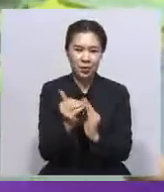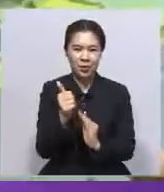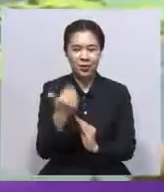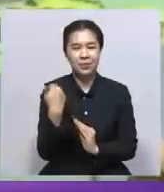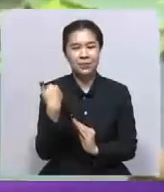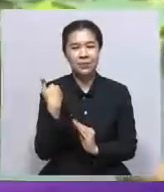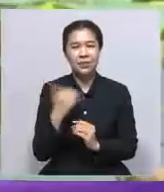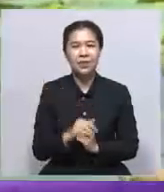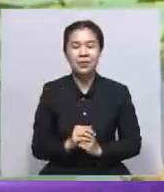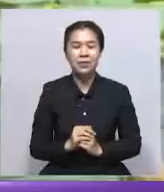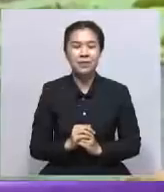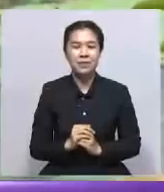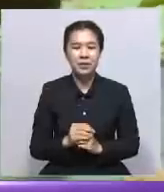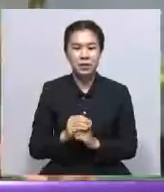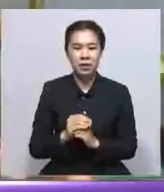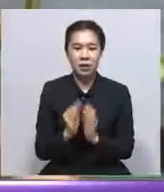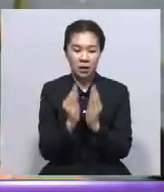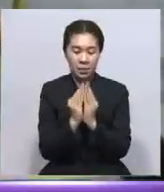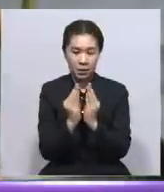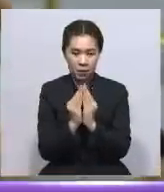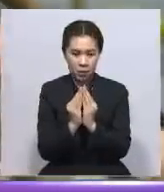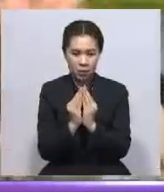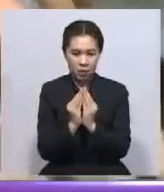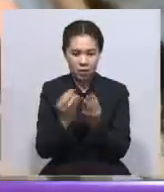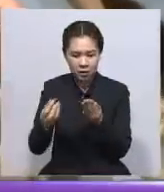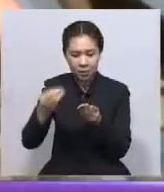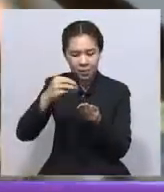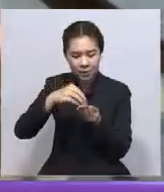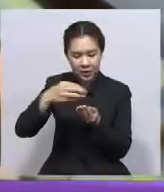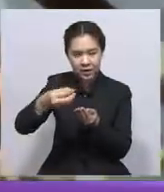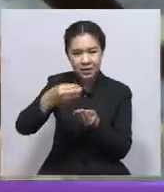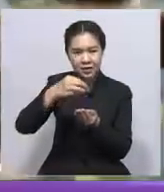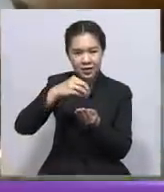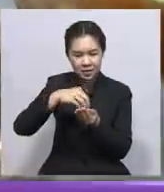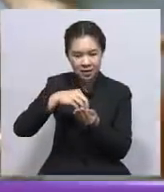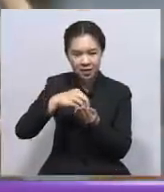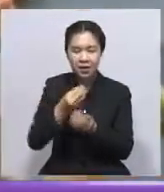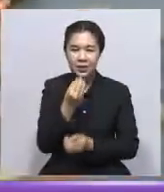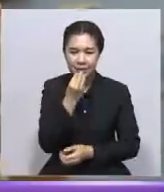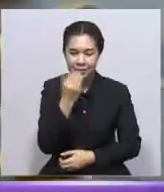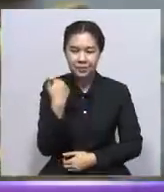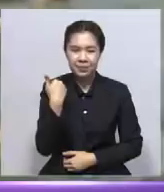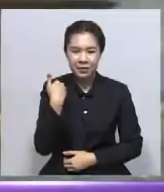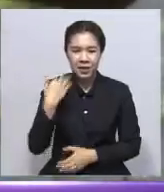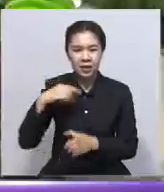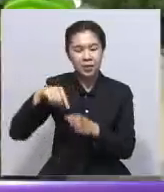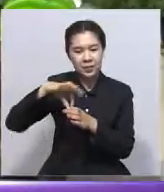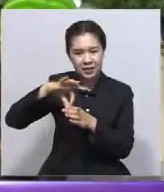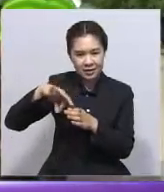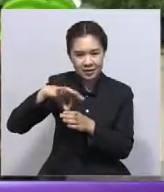ชิมเมี่ยงบัวที่ทำจากมัวหลวงค่ะและชาเกสรดอกบัวบำรุงหัวใจพร้อมมี